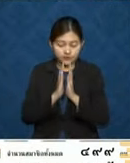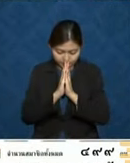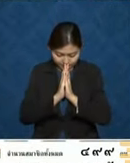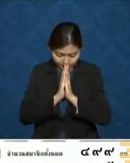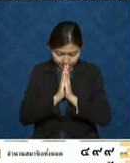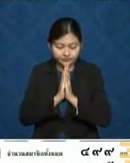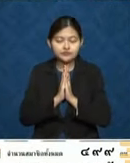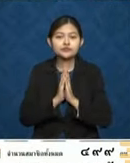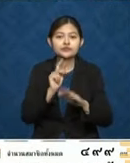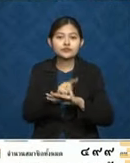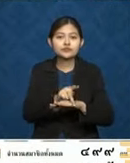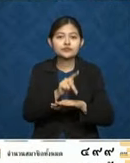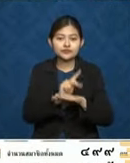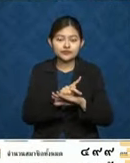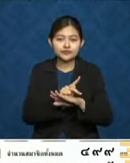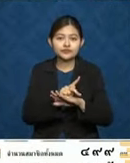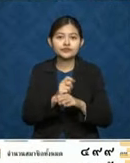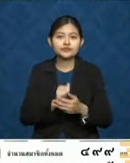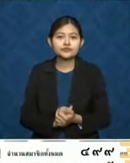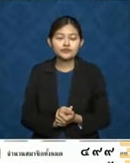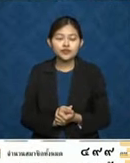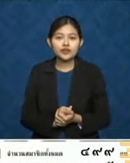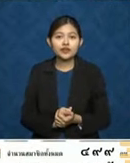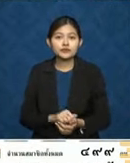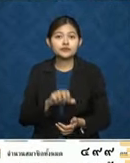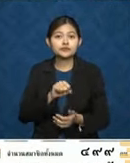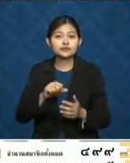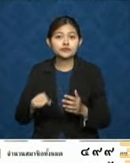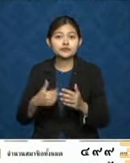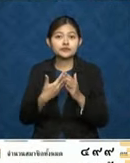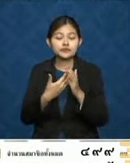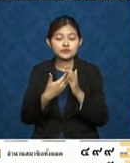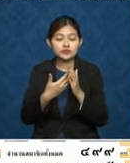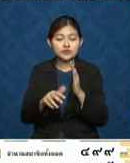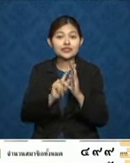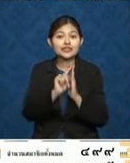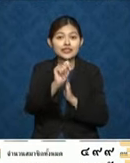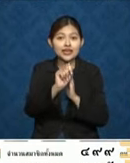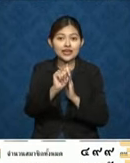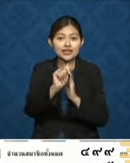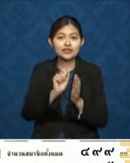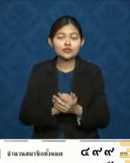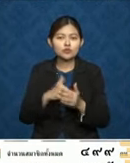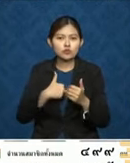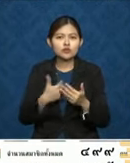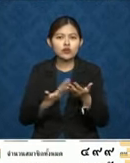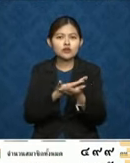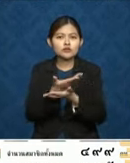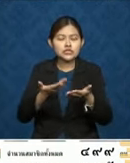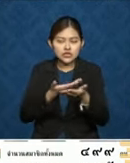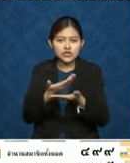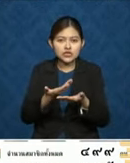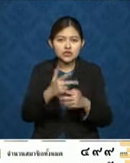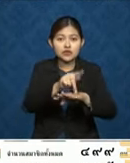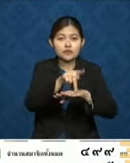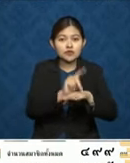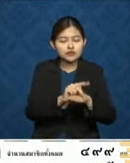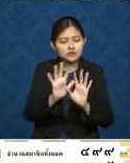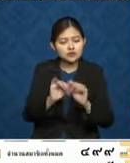ภาคภูมิบุประมุขสมาชิกสภาผู้แทนราษฎรจังหวัดตากพักพลังประชารัฐผมมีเรื่องหารือท่านประธานอยู่ 2เรื่องด้วยกันนะครับเป็น